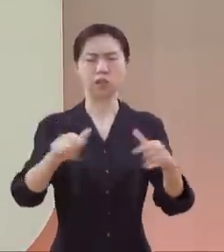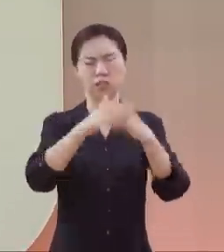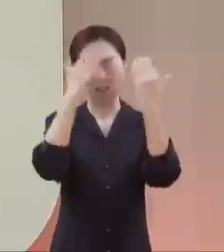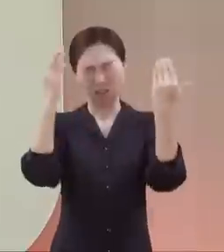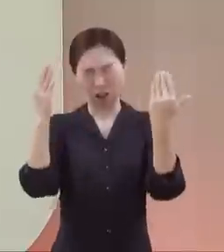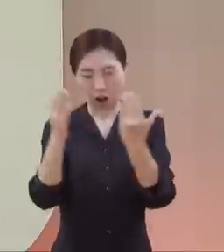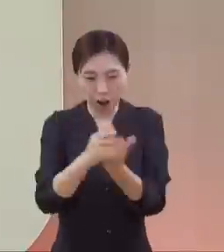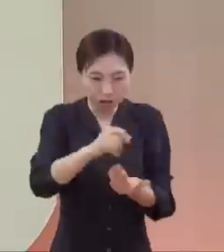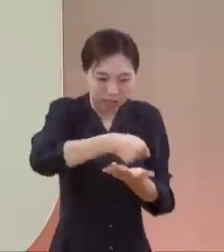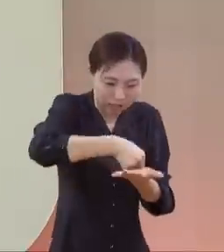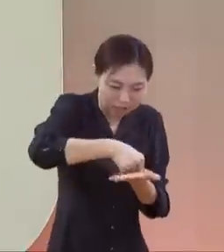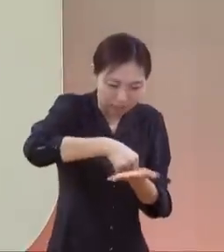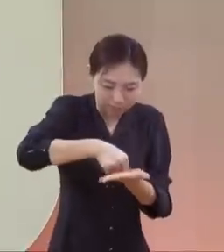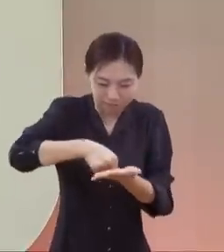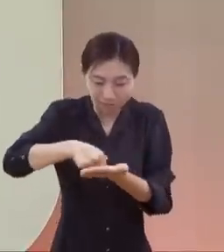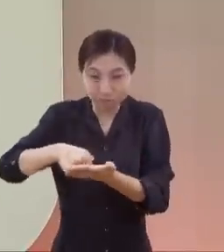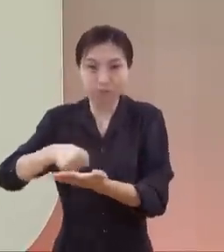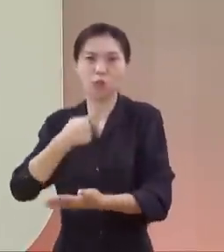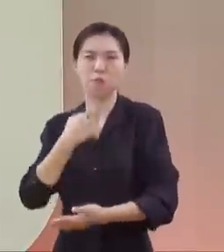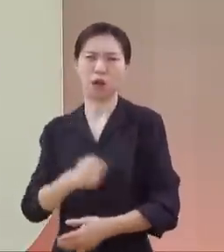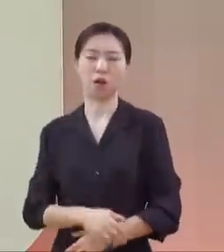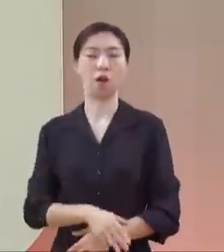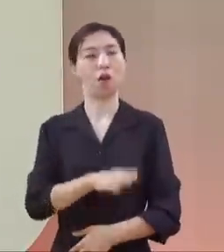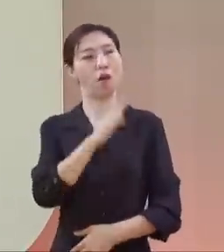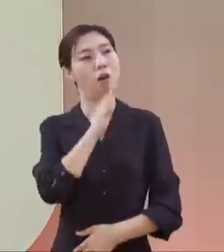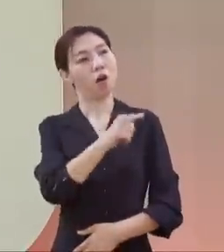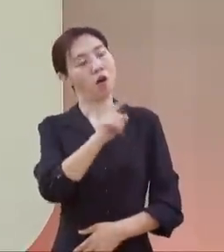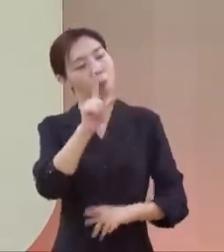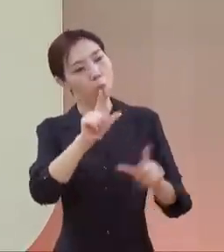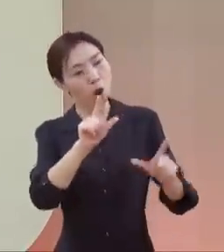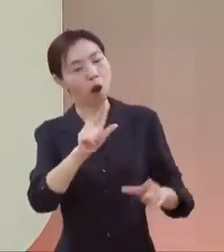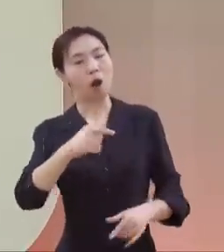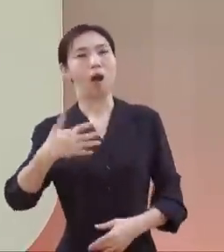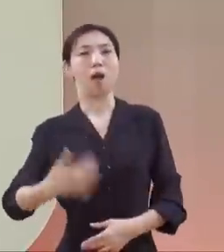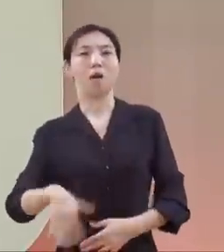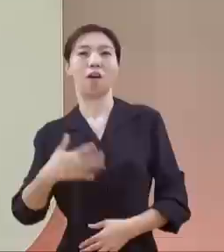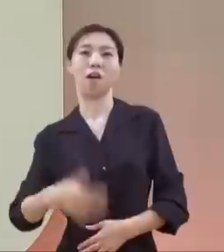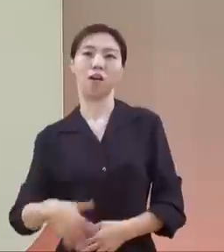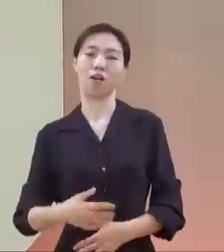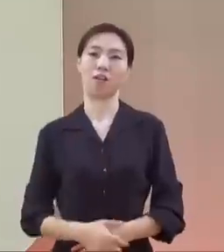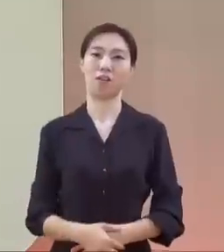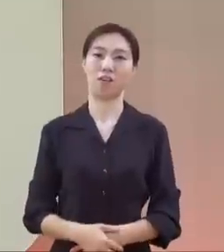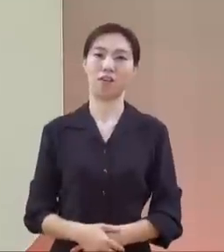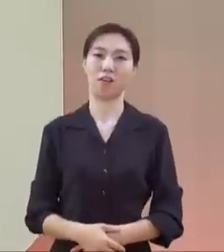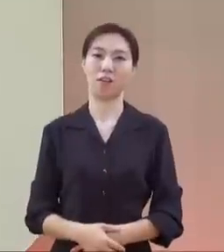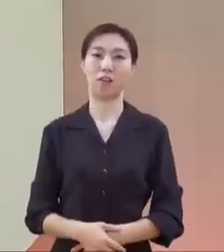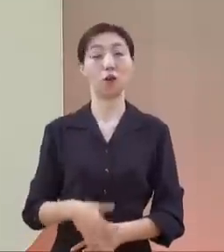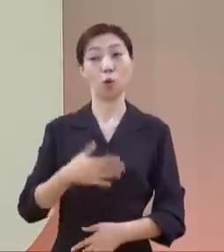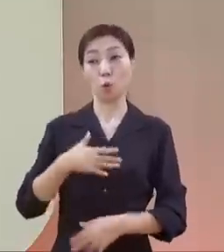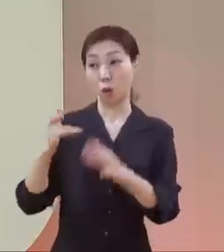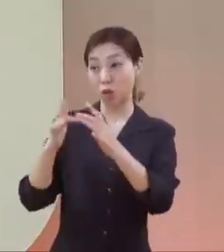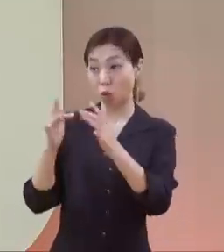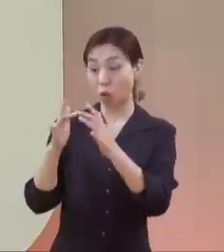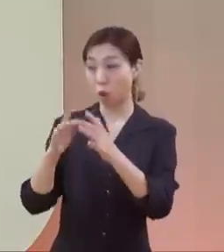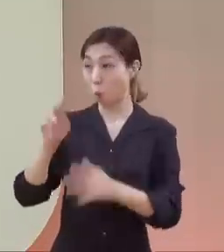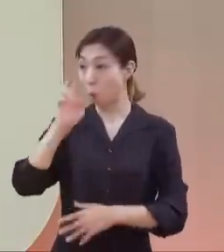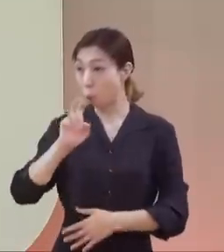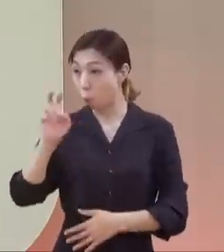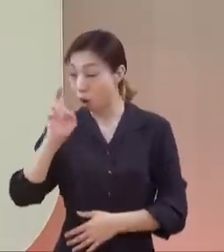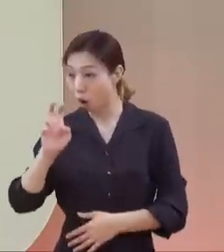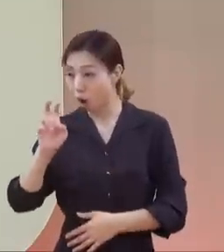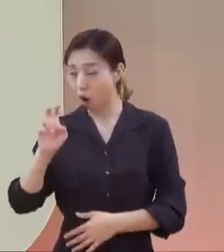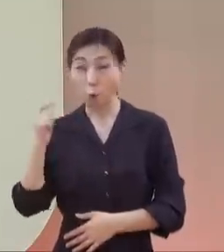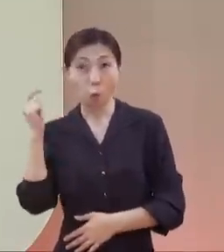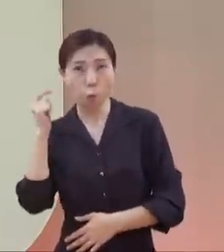동영상에서 옛 흘러간 노래 해가지고 수덕사의 여승 이렇게 들으면서 어쩜 저렇게 목소리가